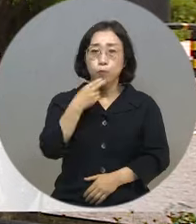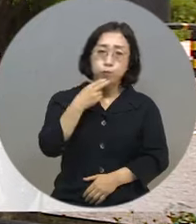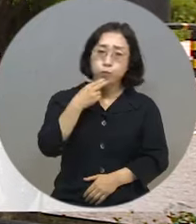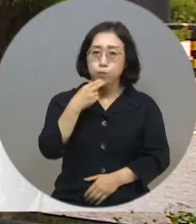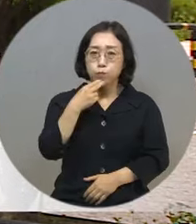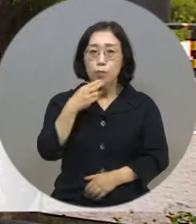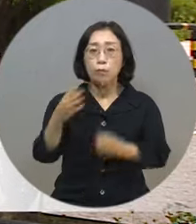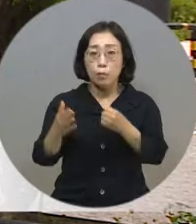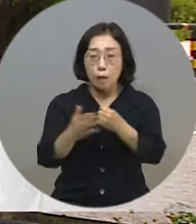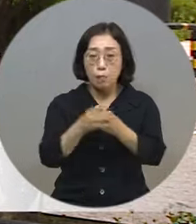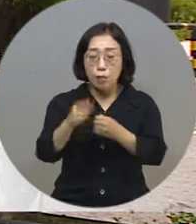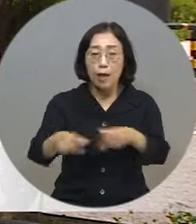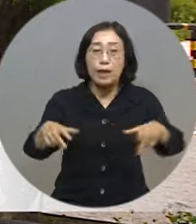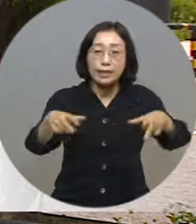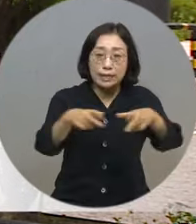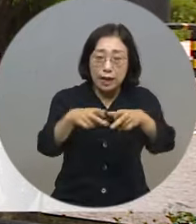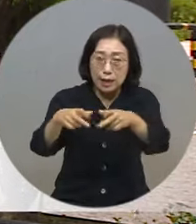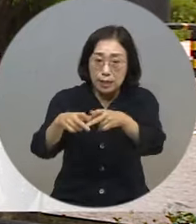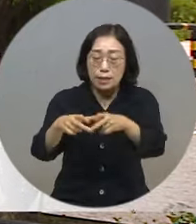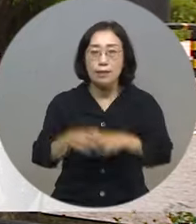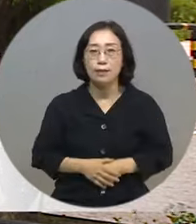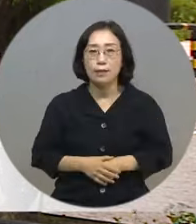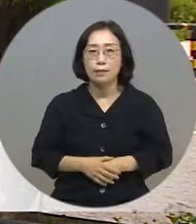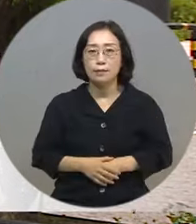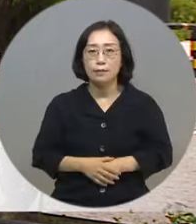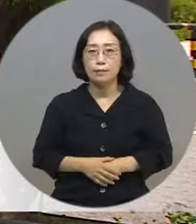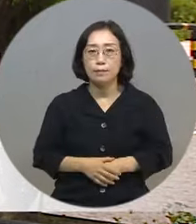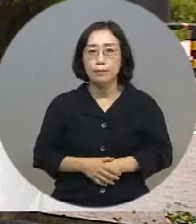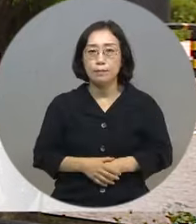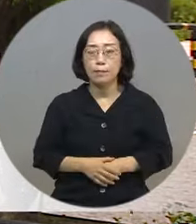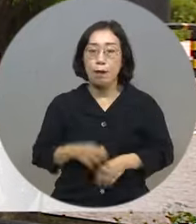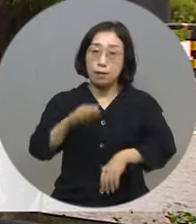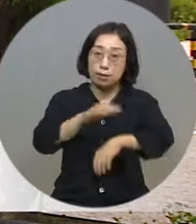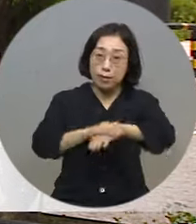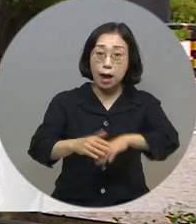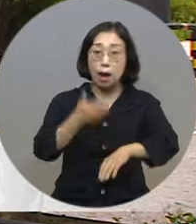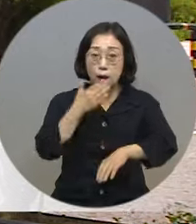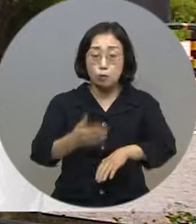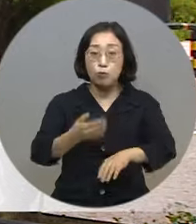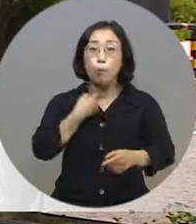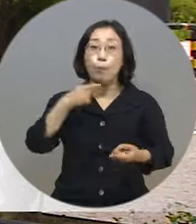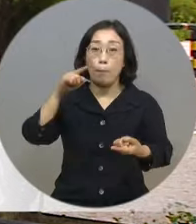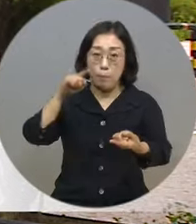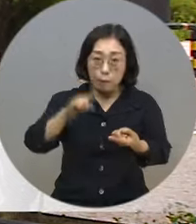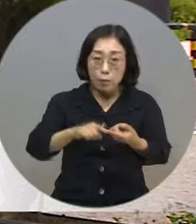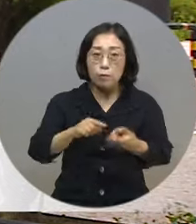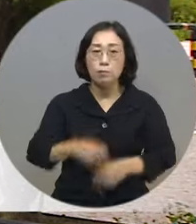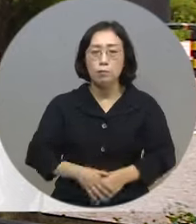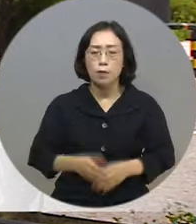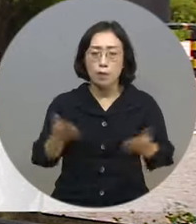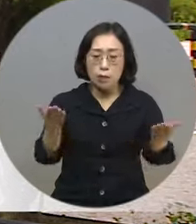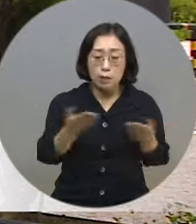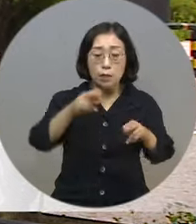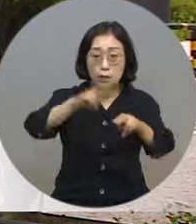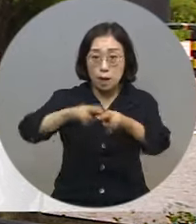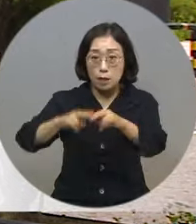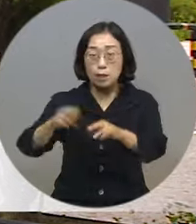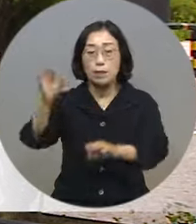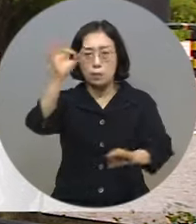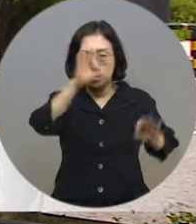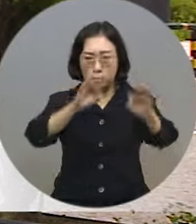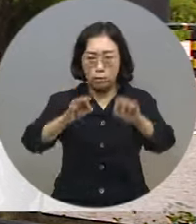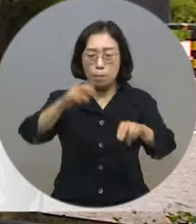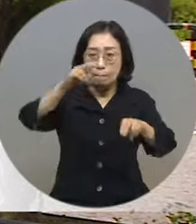그래서 좀 장애인들이 자기 적성에 맞는 그러한 그 일자리를